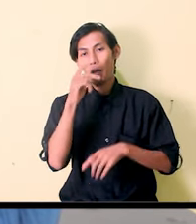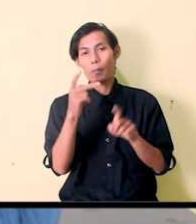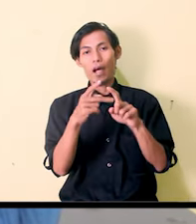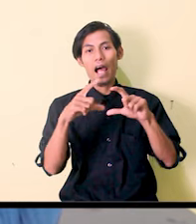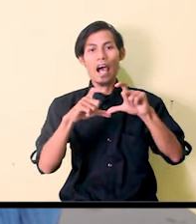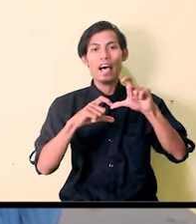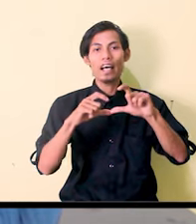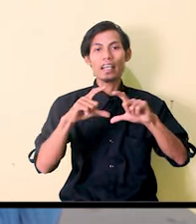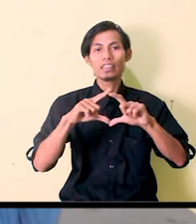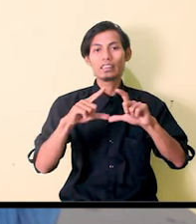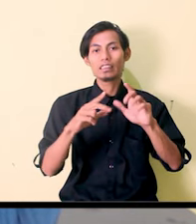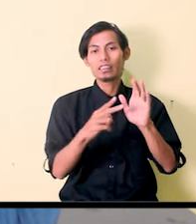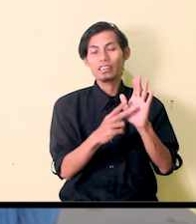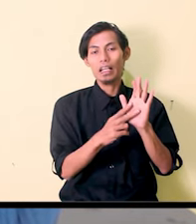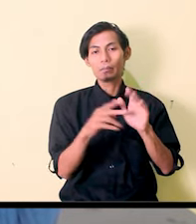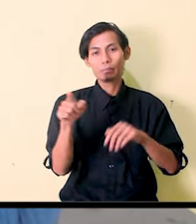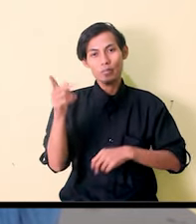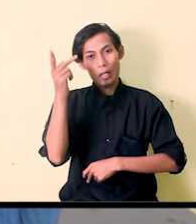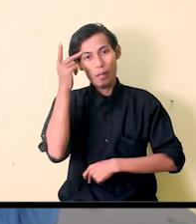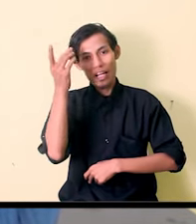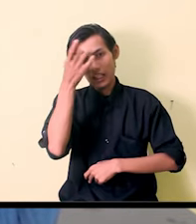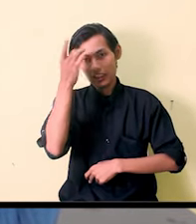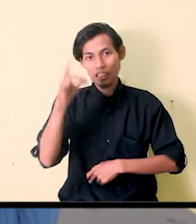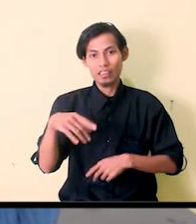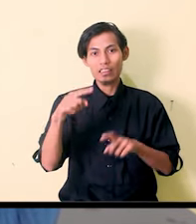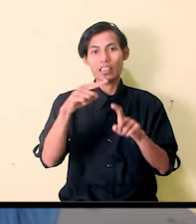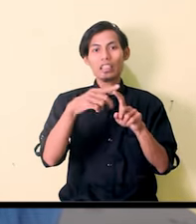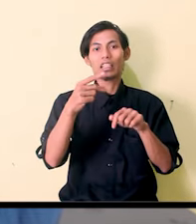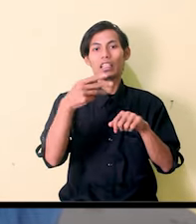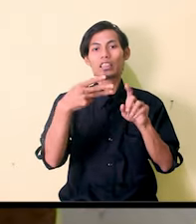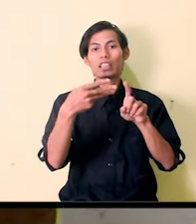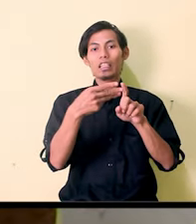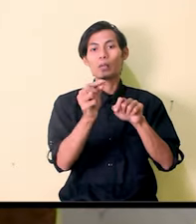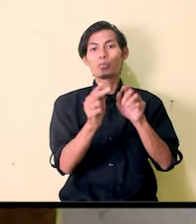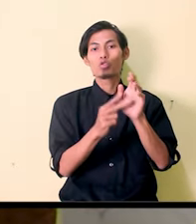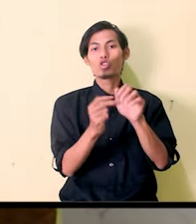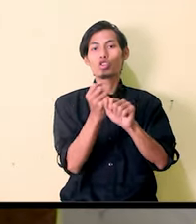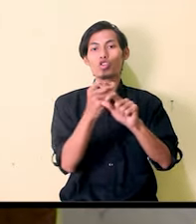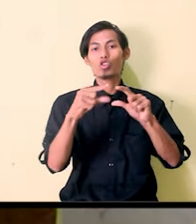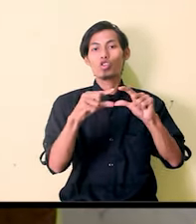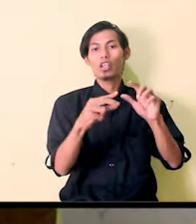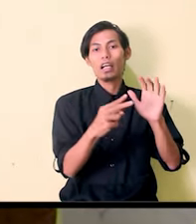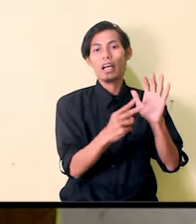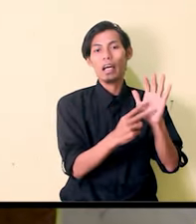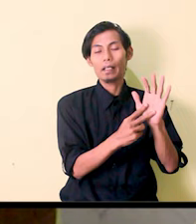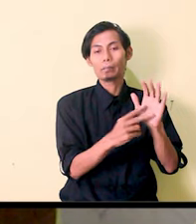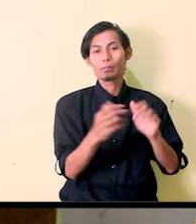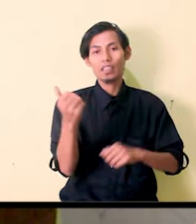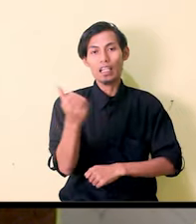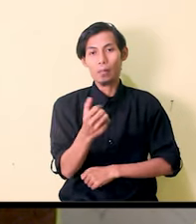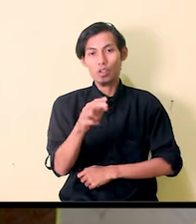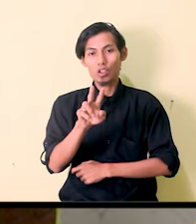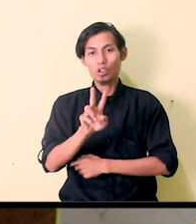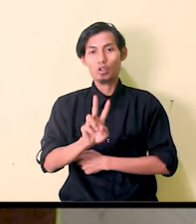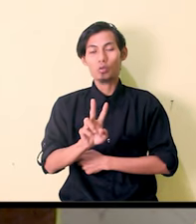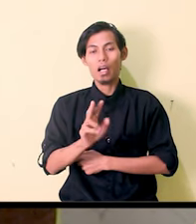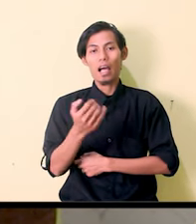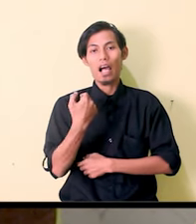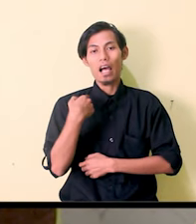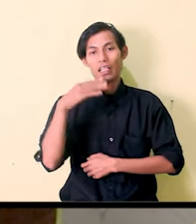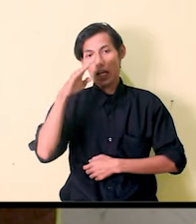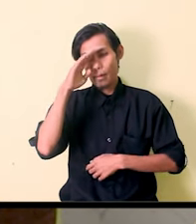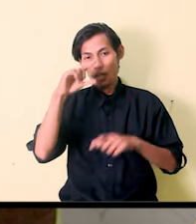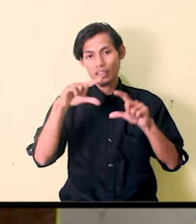kepala desa trebungan Selamat datang Bapak Tera kasih dan bintang tamu kita yang kedua adalah Mas